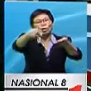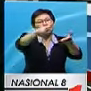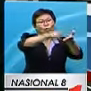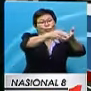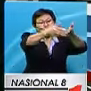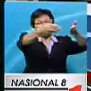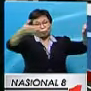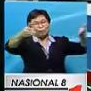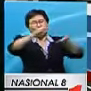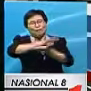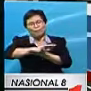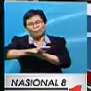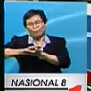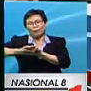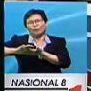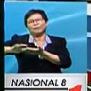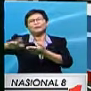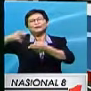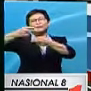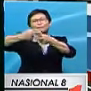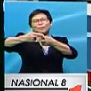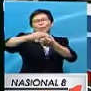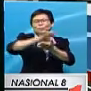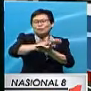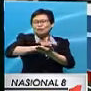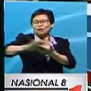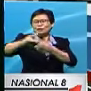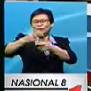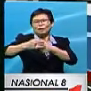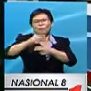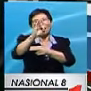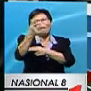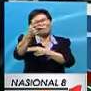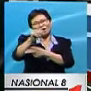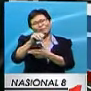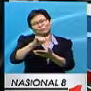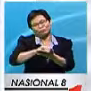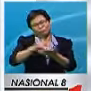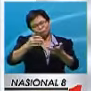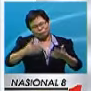media membersihkan nama Badan Induk Bola Sepak Negara itu.